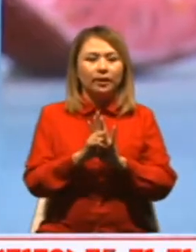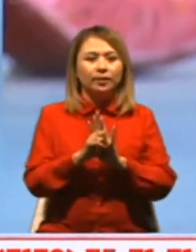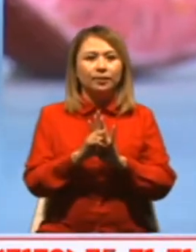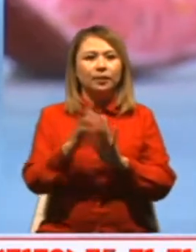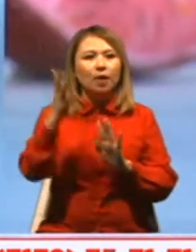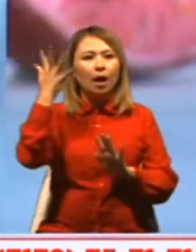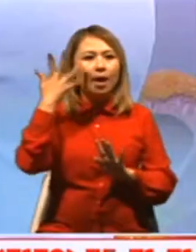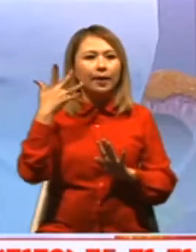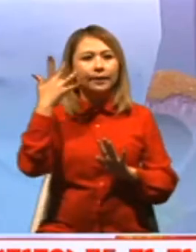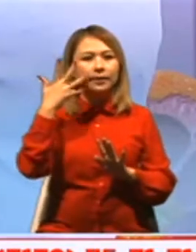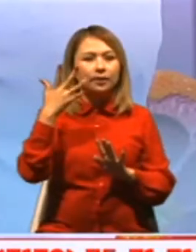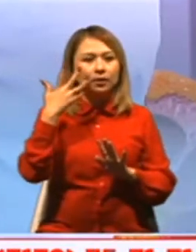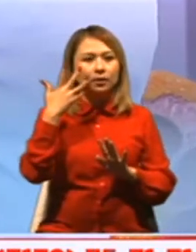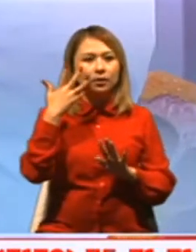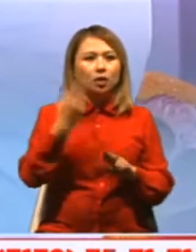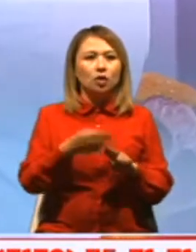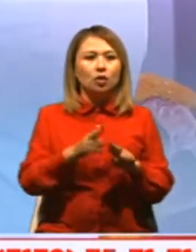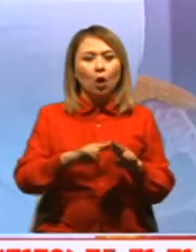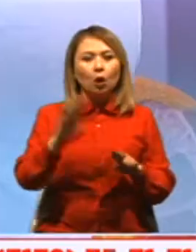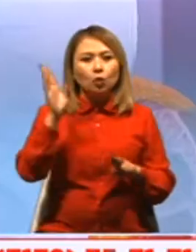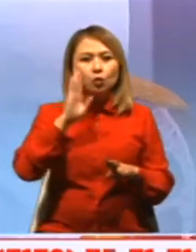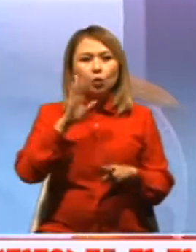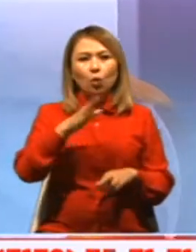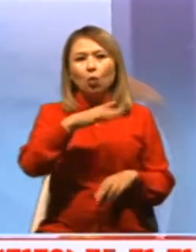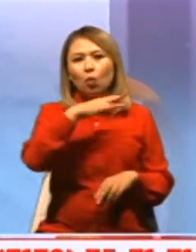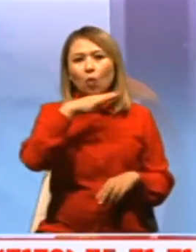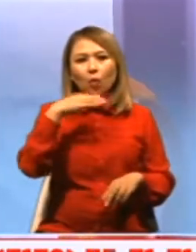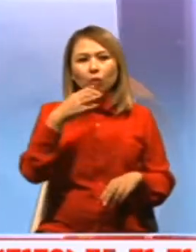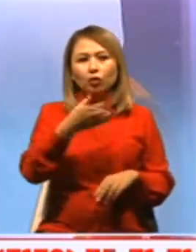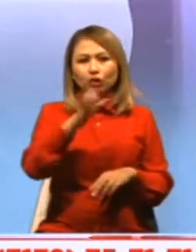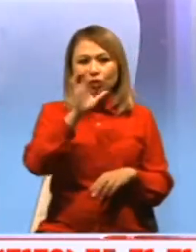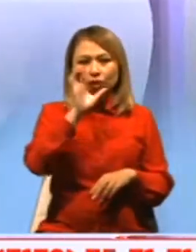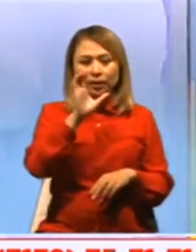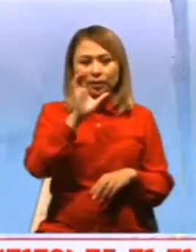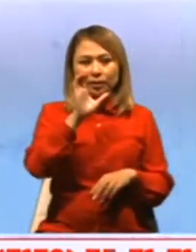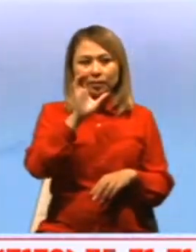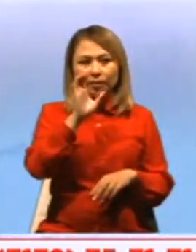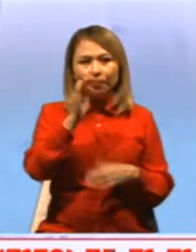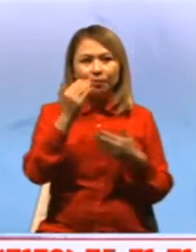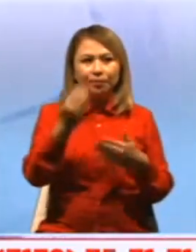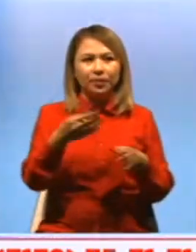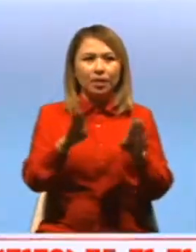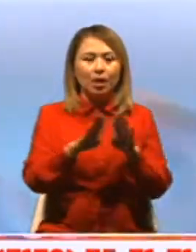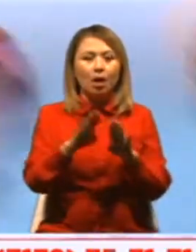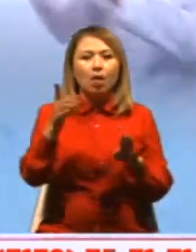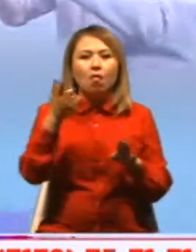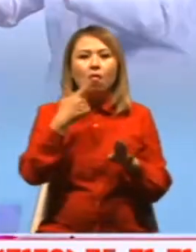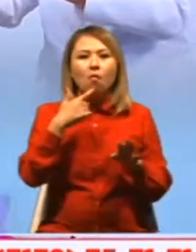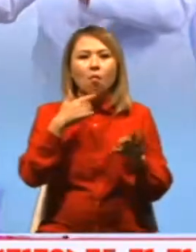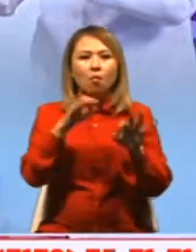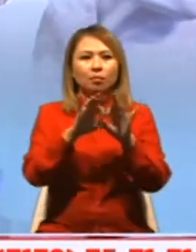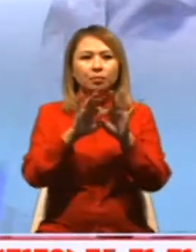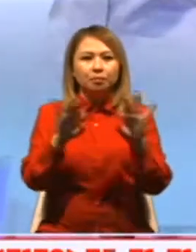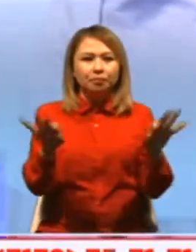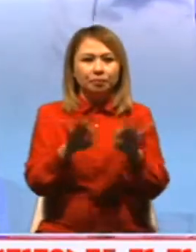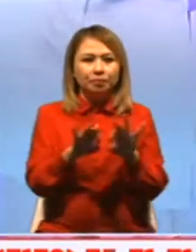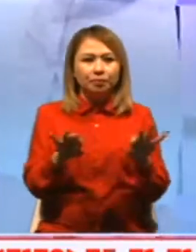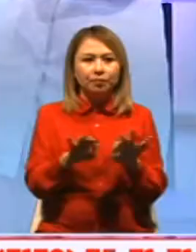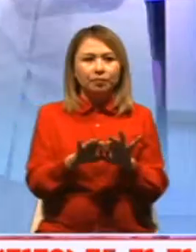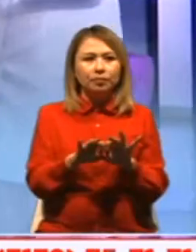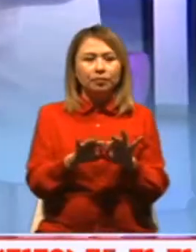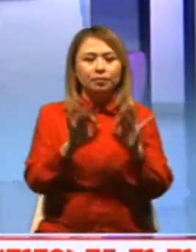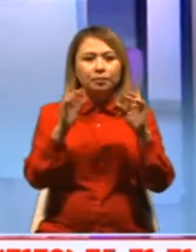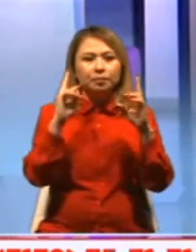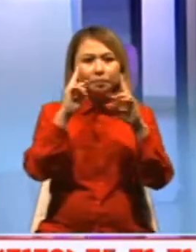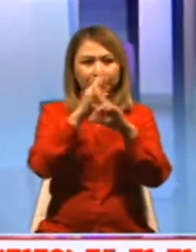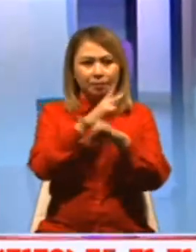Қай кезде сыну болады? Бізді суды көп ішкен кезде сыну болады. Яғни жаңа қан тамырларымыз... Су ішкенмен дұрыс